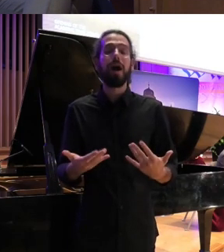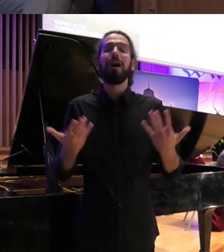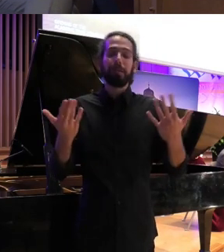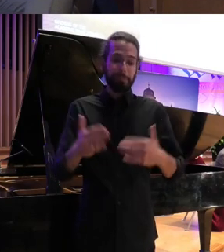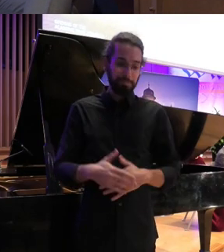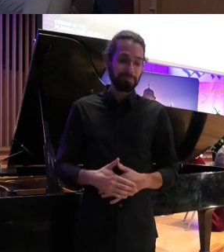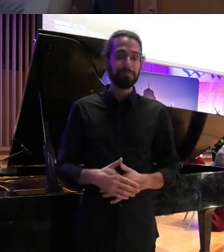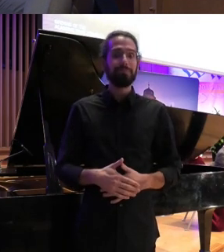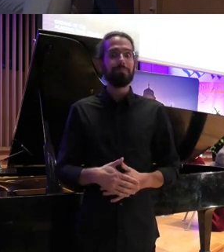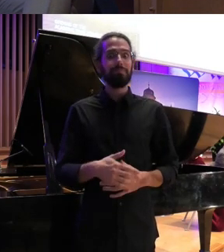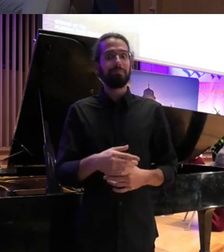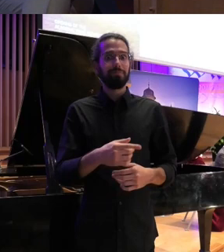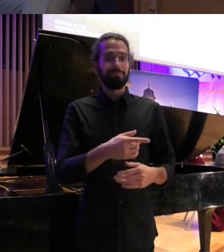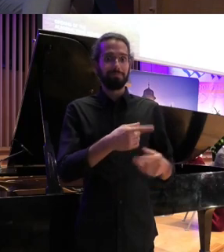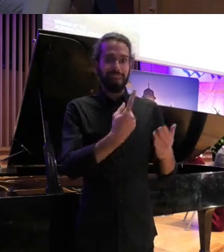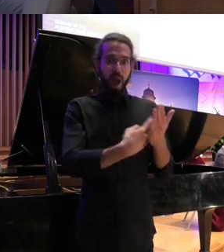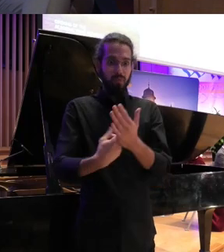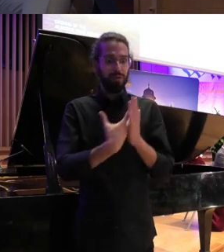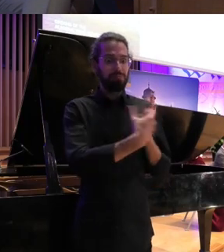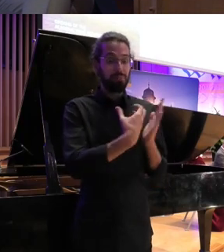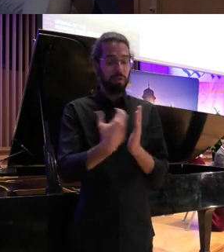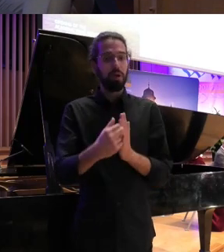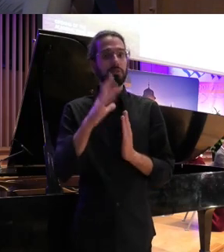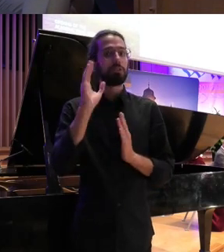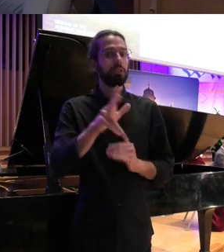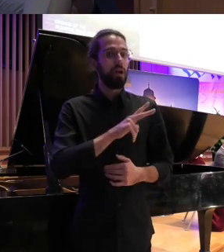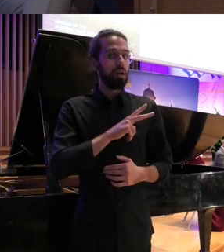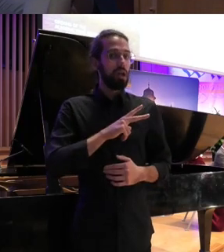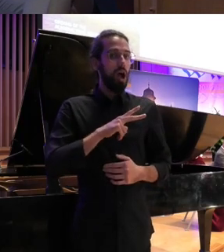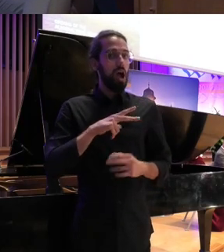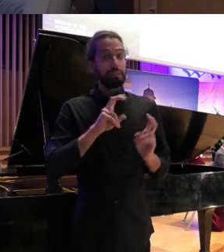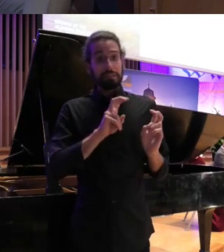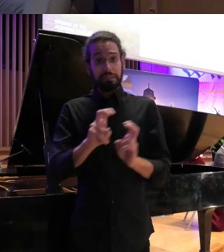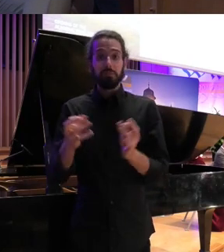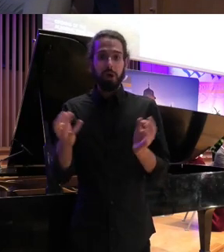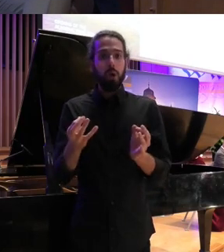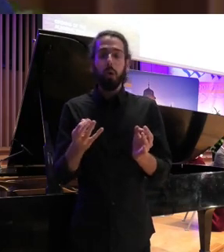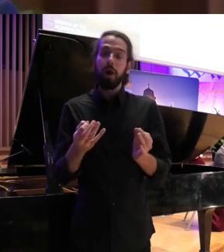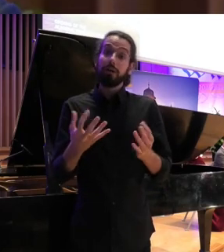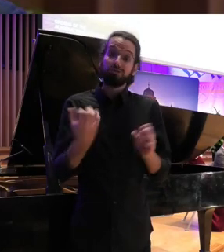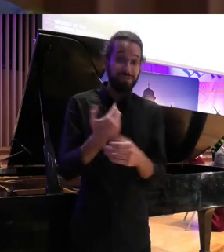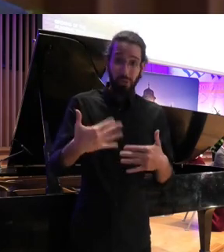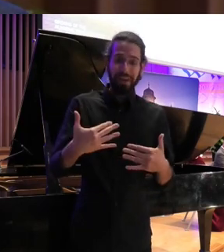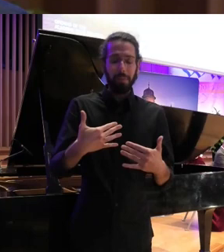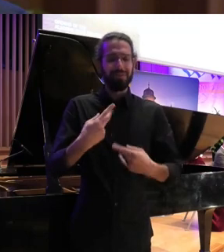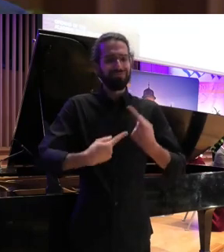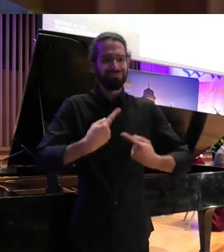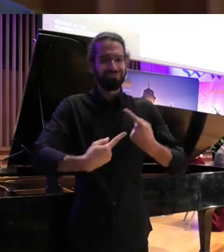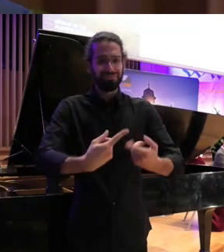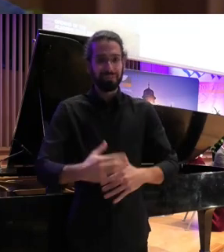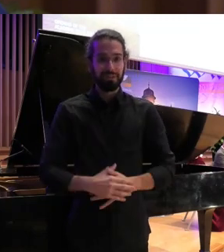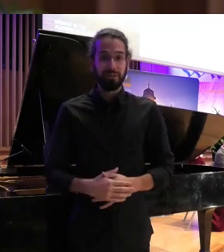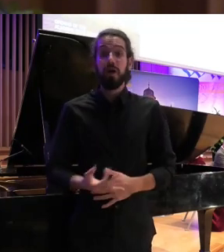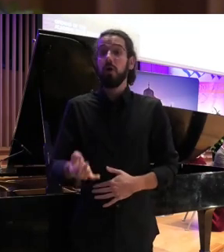ein langer Weg, diese Sachen zu identifizieren. Ich glaube, wir haben es noch nicht geschafft, aber wir sind dabei, das zu tun. Also das Erste, was mich